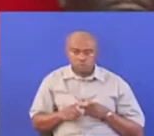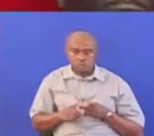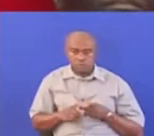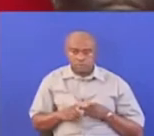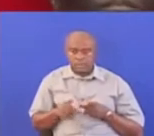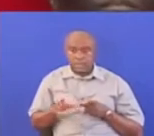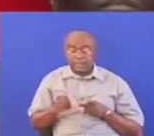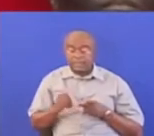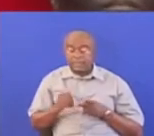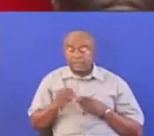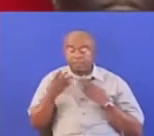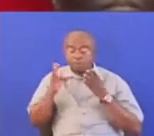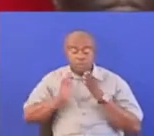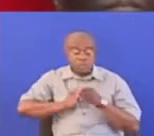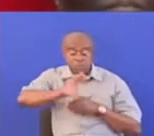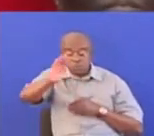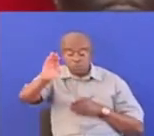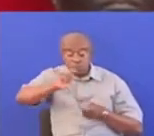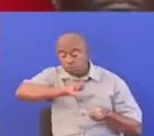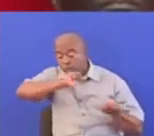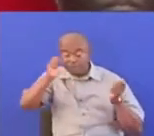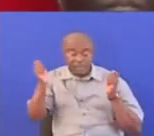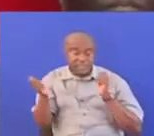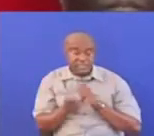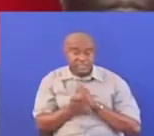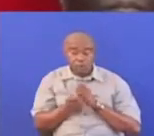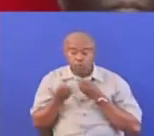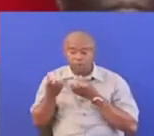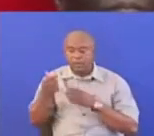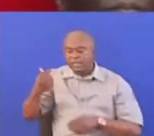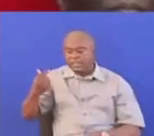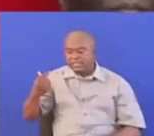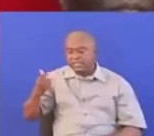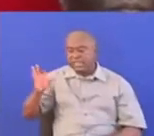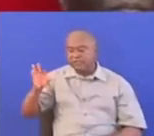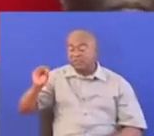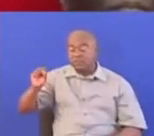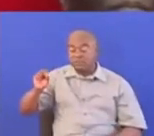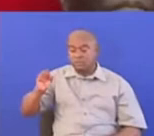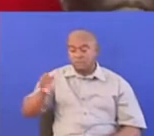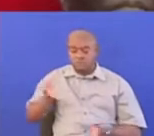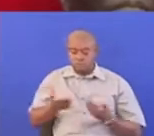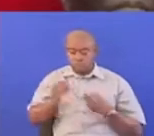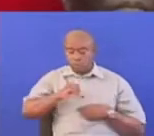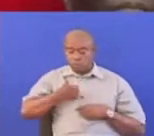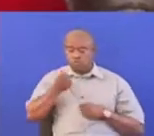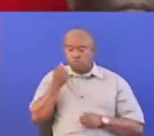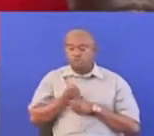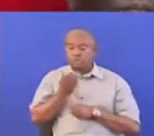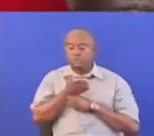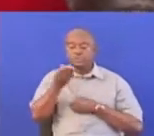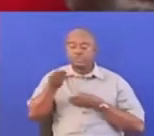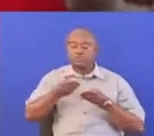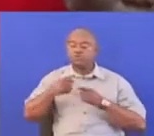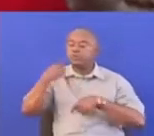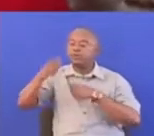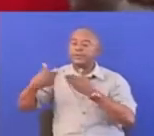kurejesha poli la Kigosi kwa TFS ni kuruhusu shughuli zingine za kiuchumi ziweze